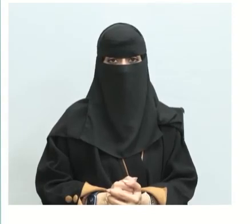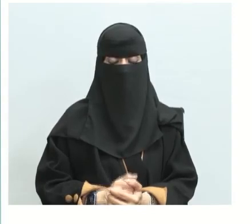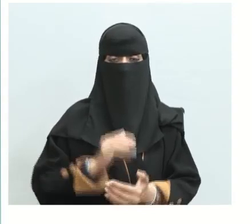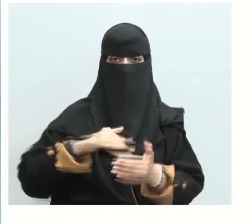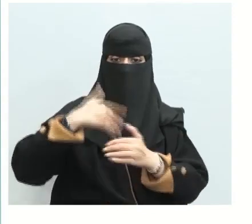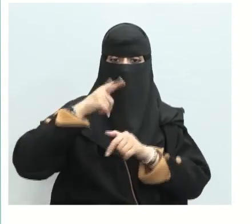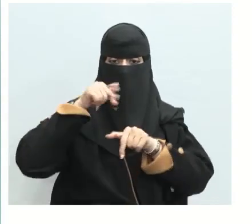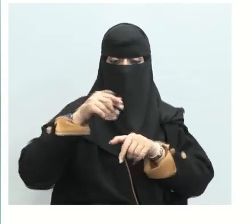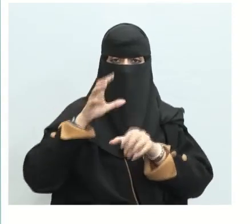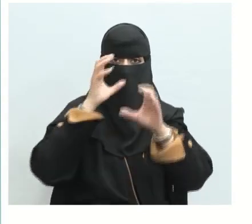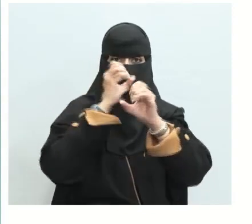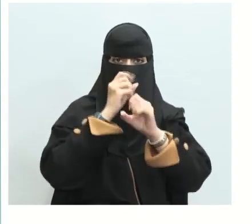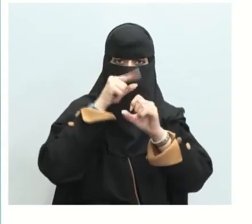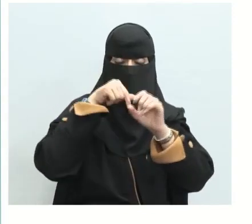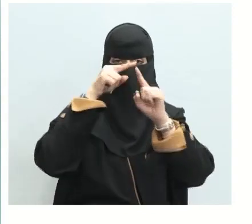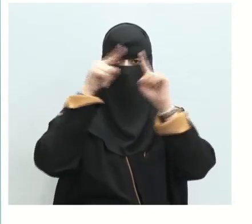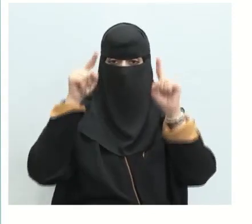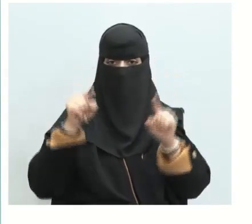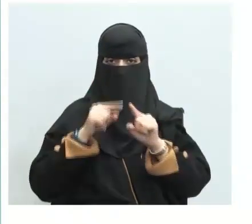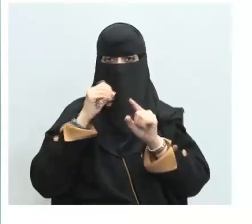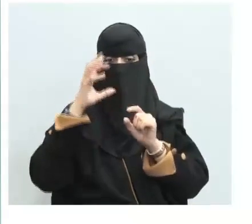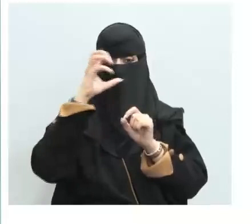بعد ذلك يتم حفظ